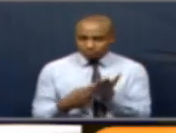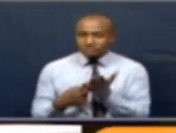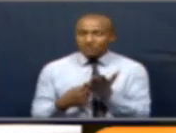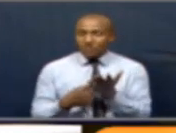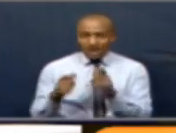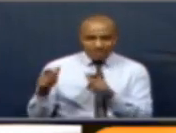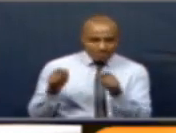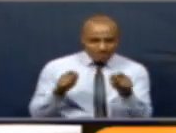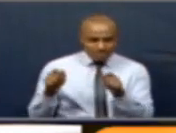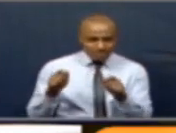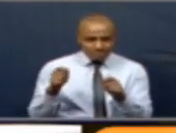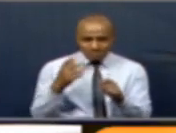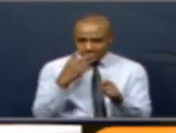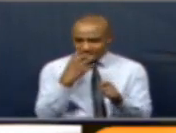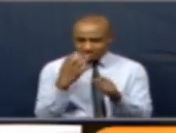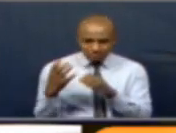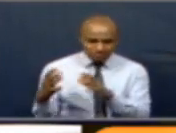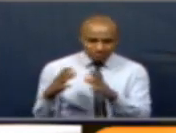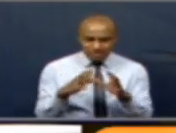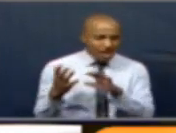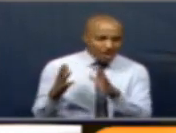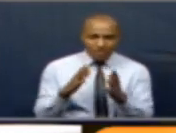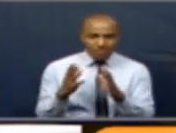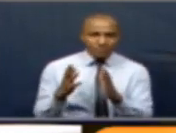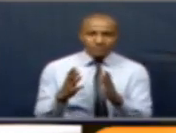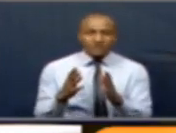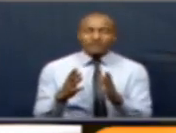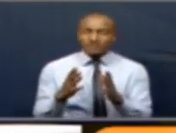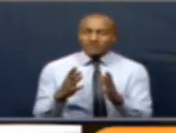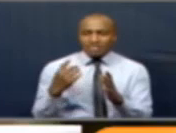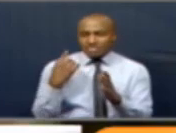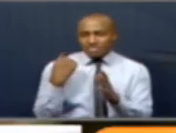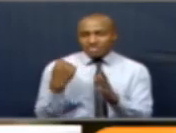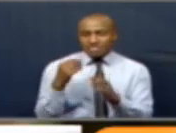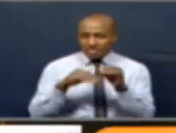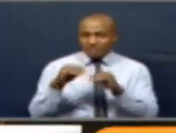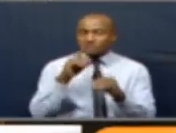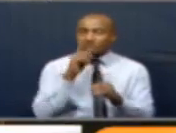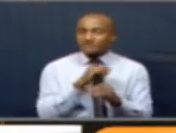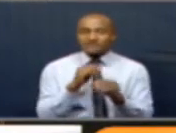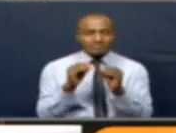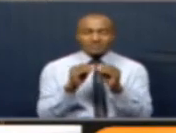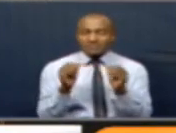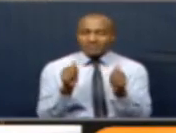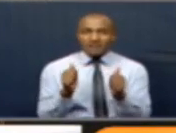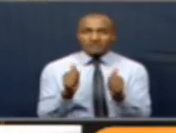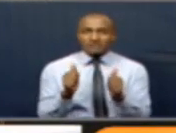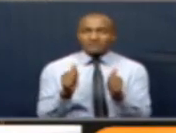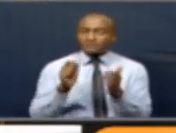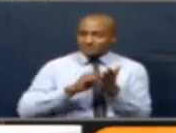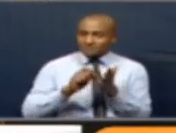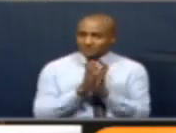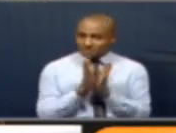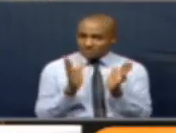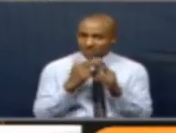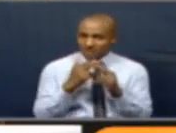party. Because we've come out of an election which we have not had another meeting. Katibu mkuu wa chama cha ODM Edwin